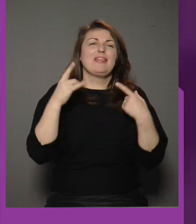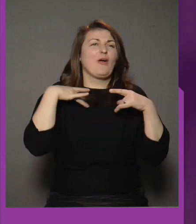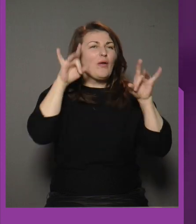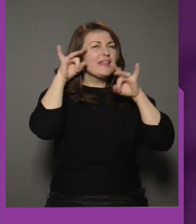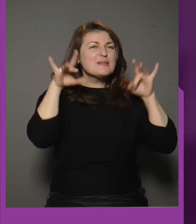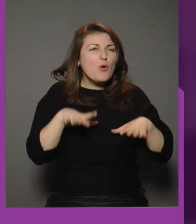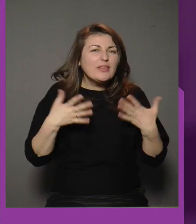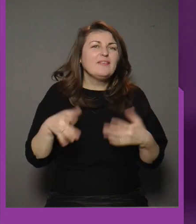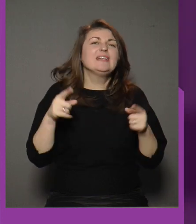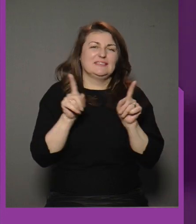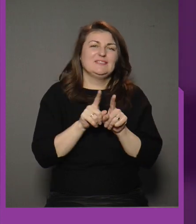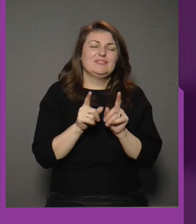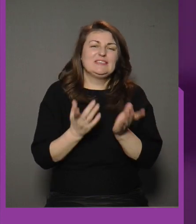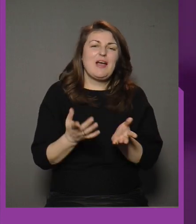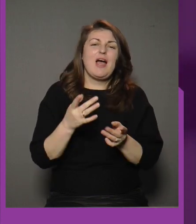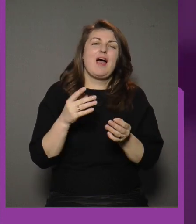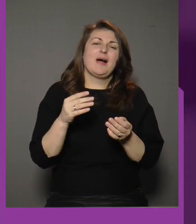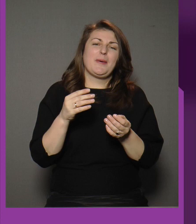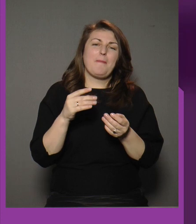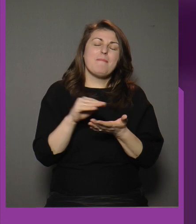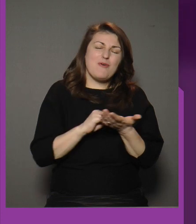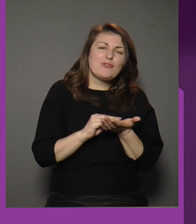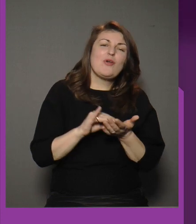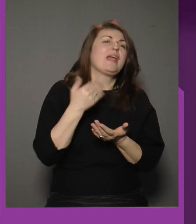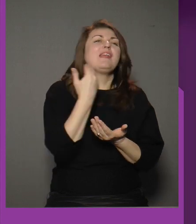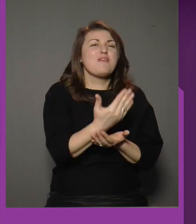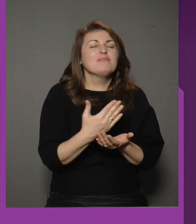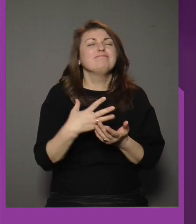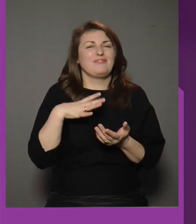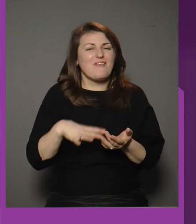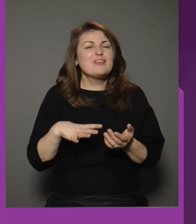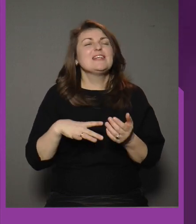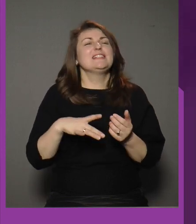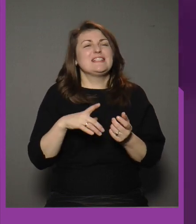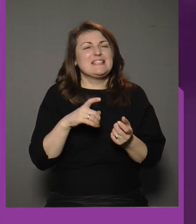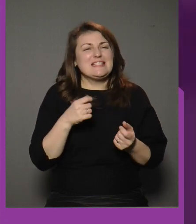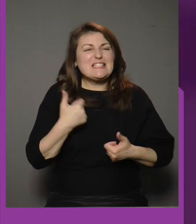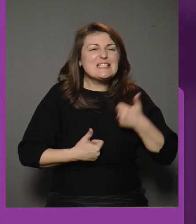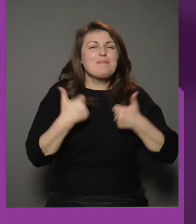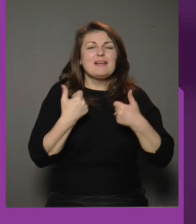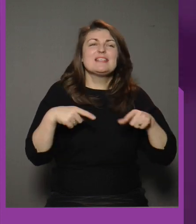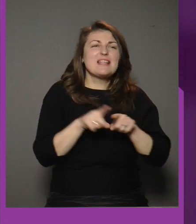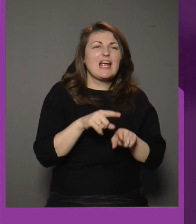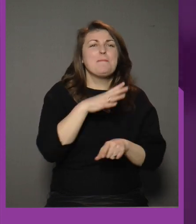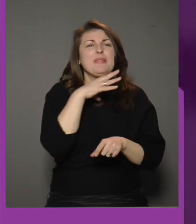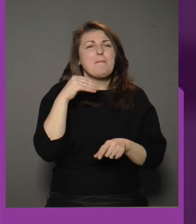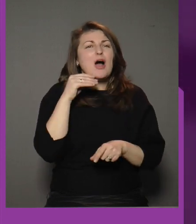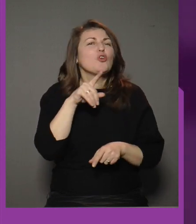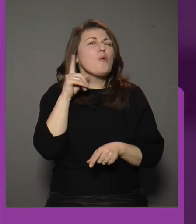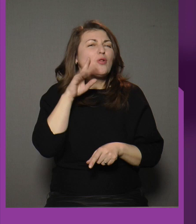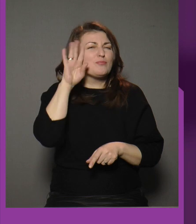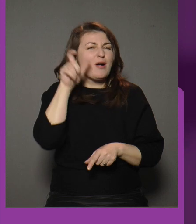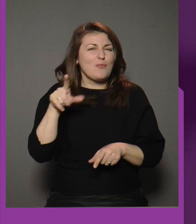звісно, бо, ну, знову ж таки, повторюся, йому доводиться змагатися з такими набагато молодшими хлопцями за